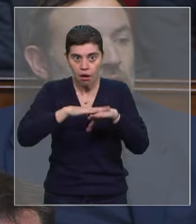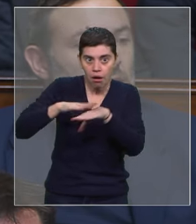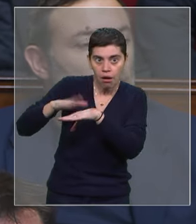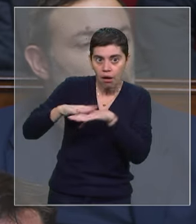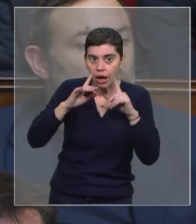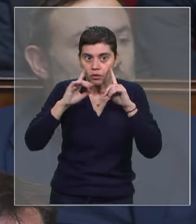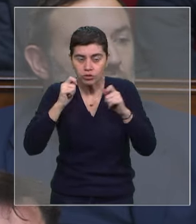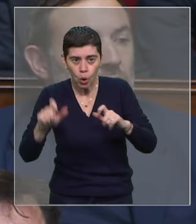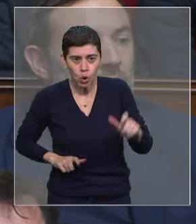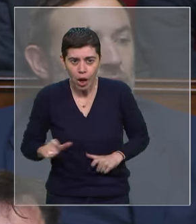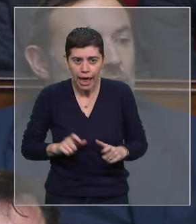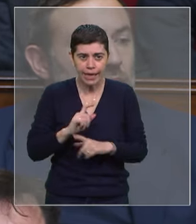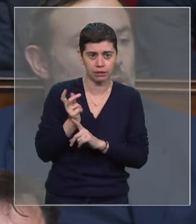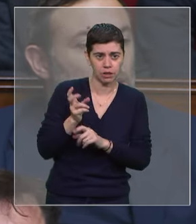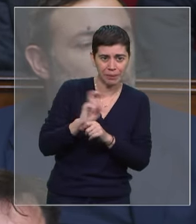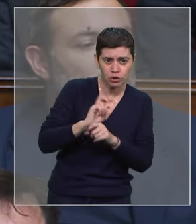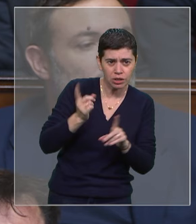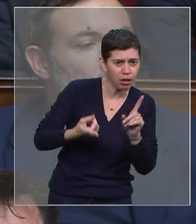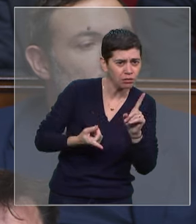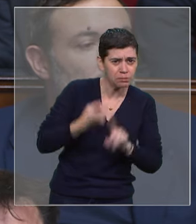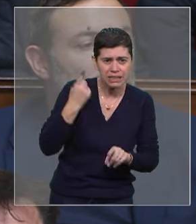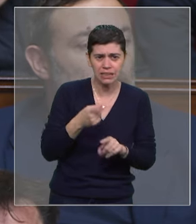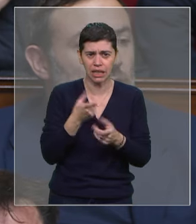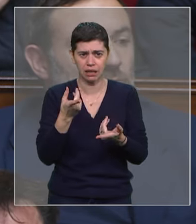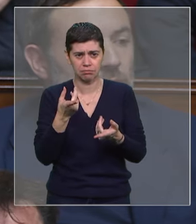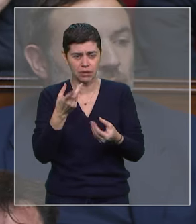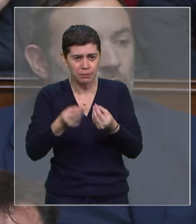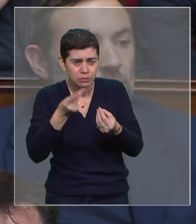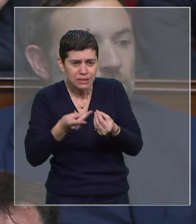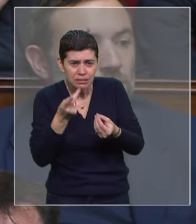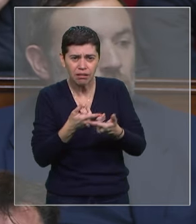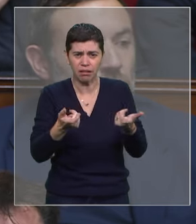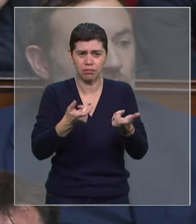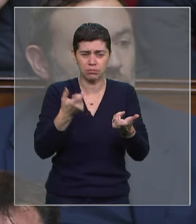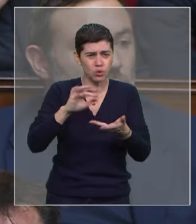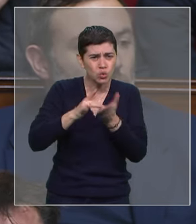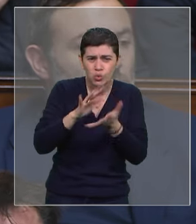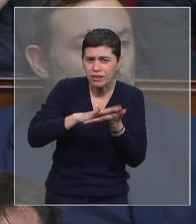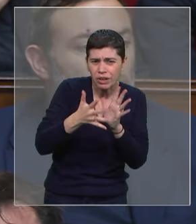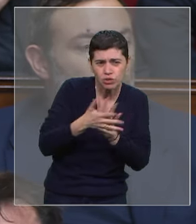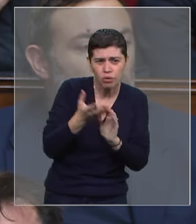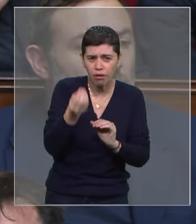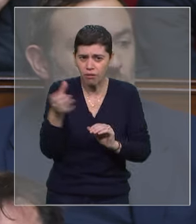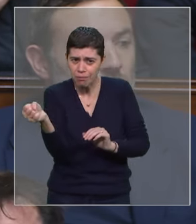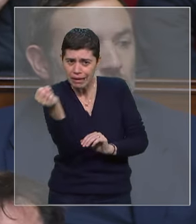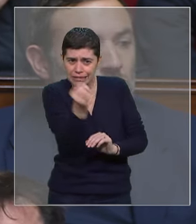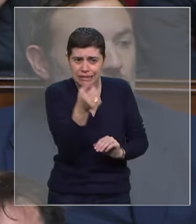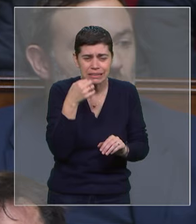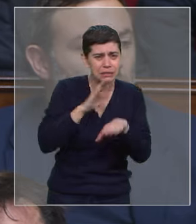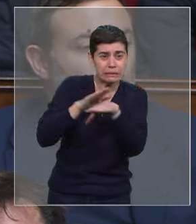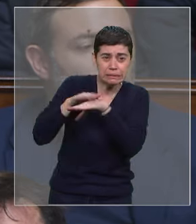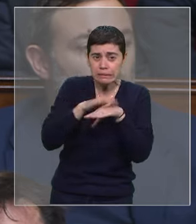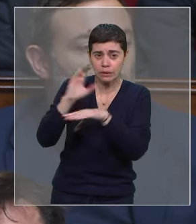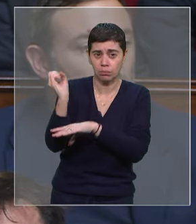magistrats, mes collègues éducateurs spécialisés, les pédopsychiatres, les assistantes familiales, les associations d'enfants placés, toutes et tous alertent.